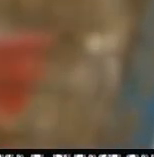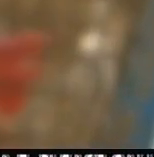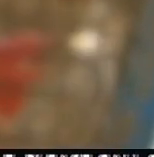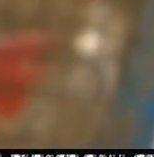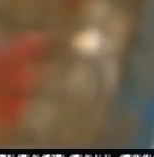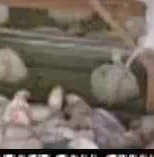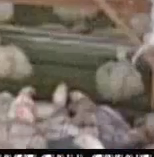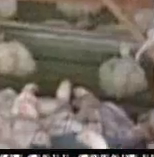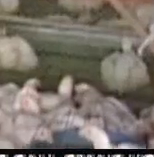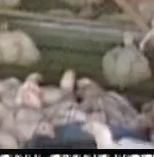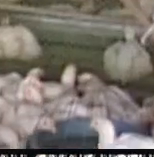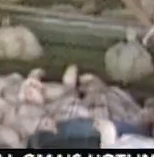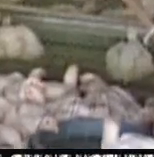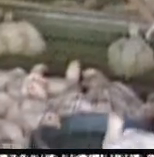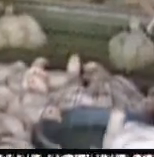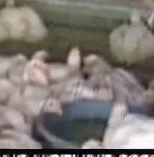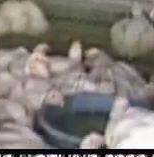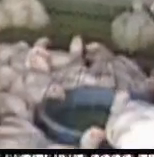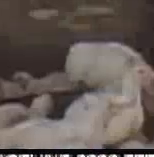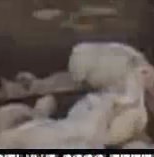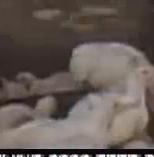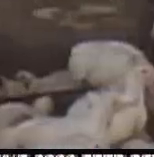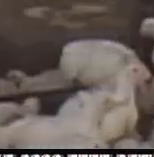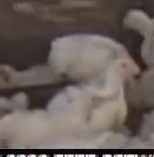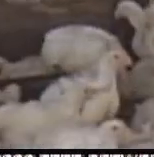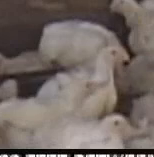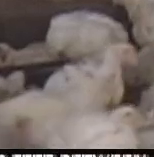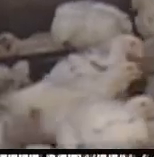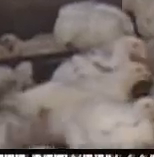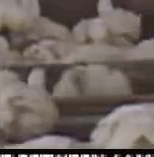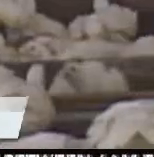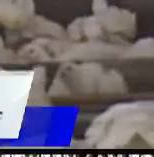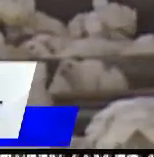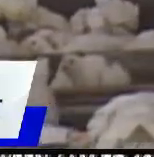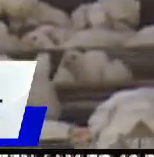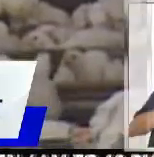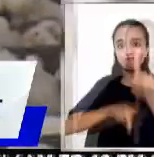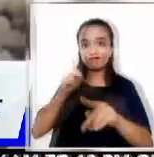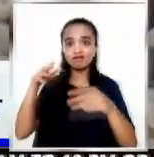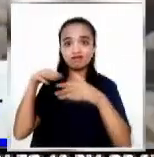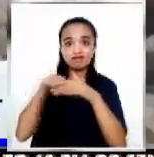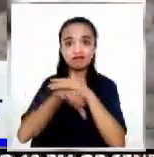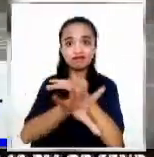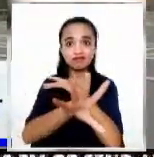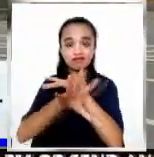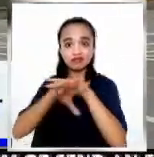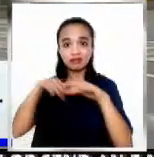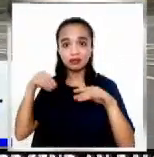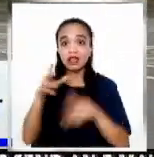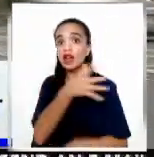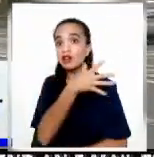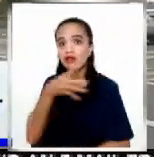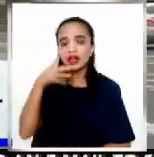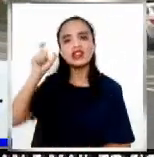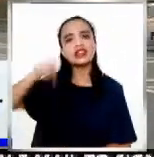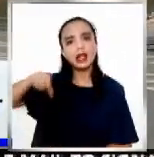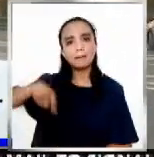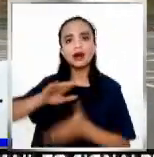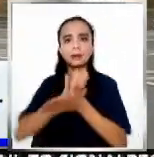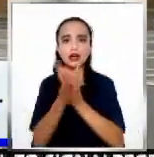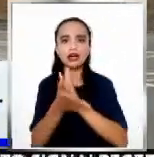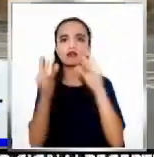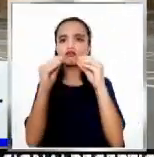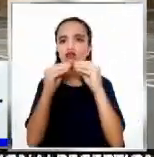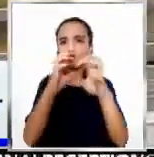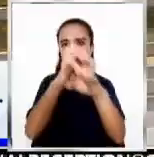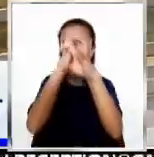na maghigpit. Pati sa mga taong pumapasok at lumalabas sa mga poultry farm, dapat daw maging mahigpit. Ayon sa Russia, 7 manggagawa ng